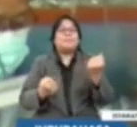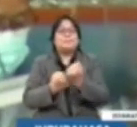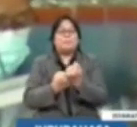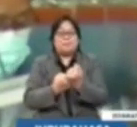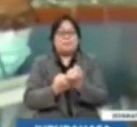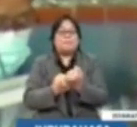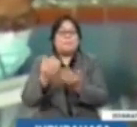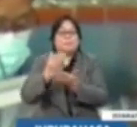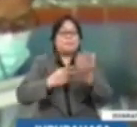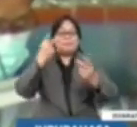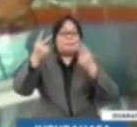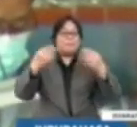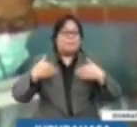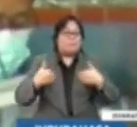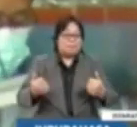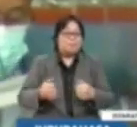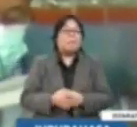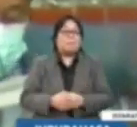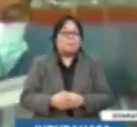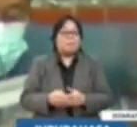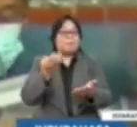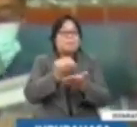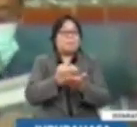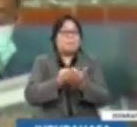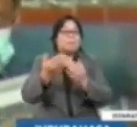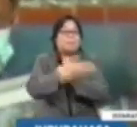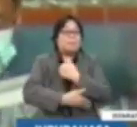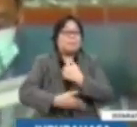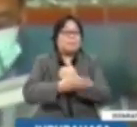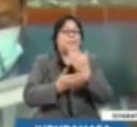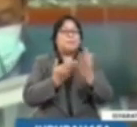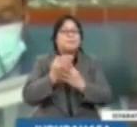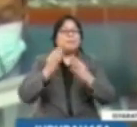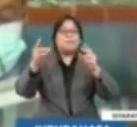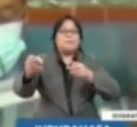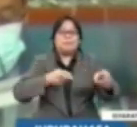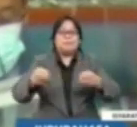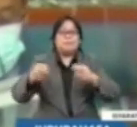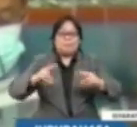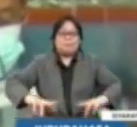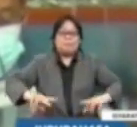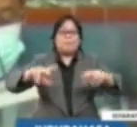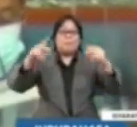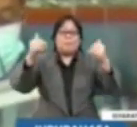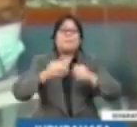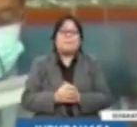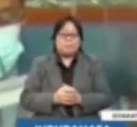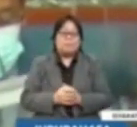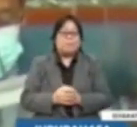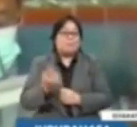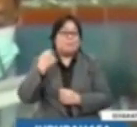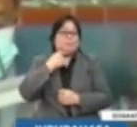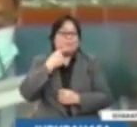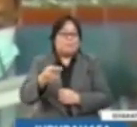Seto pelancongan kesehatan kepada ekonomi negara menerusi use pemulihan yang sebagaimana